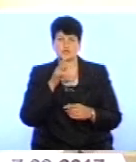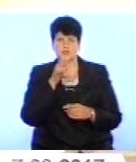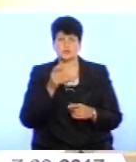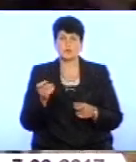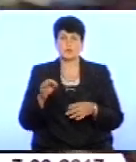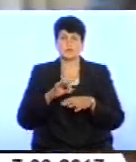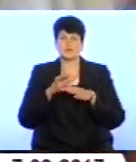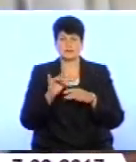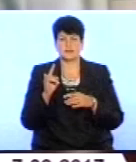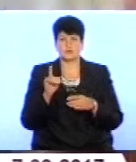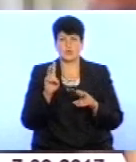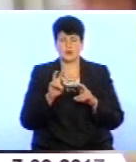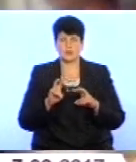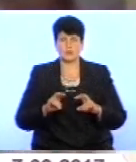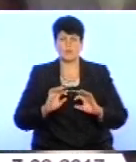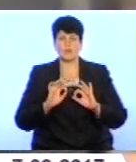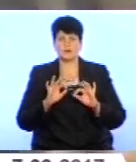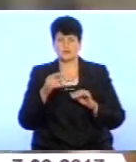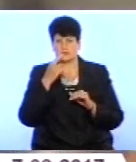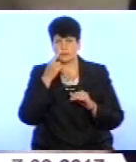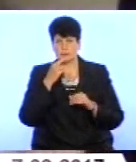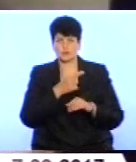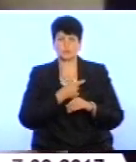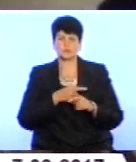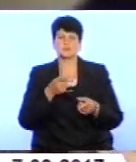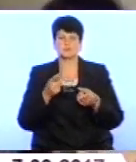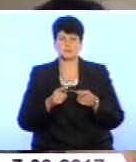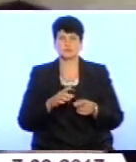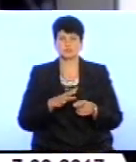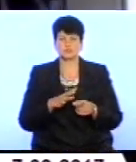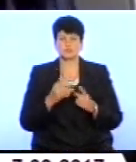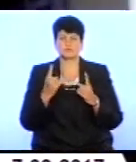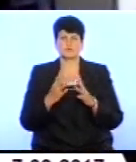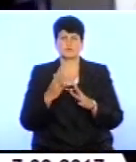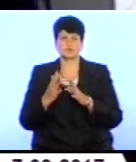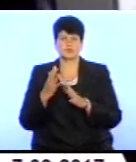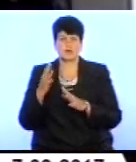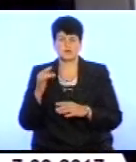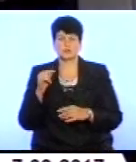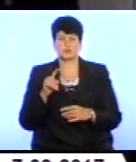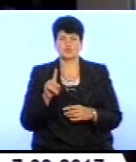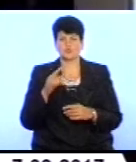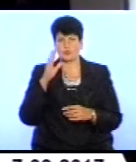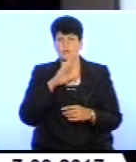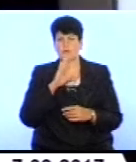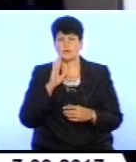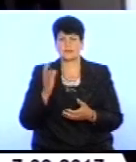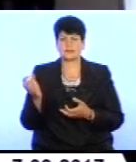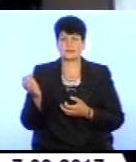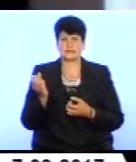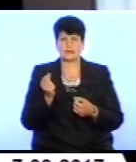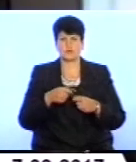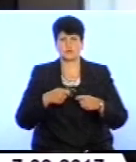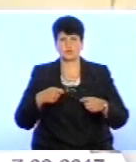привести дитину на огляд. Пояснюють, нещодавно у поліклініці справді були значні черги, тому що батьки тягнуть із медоглядом до